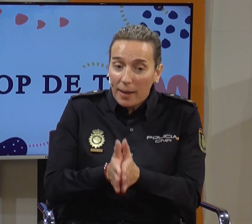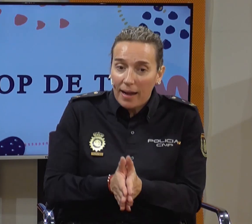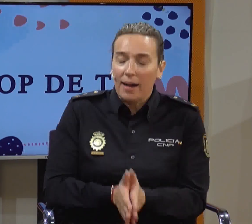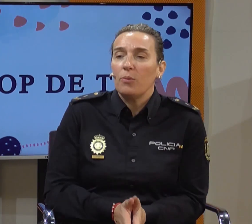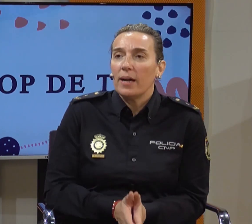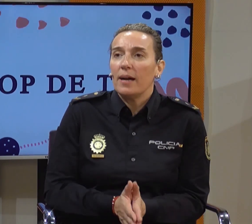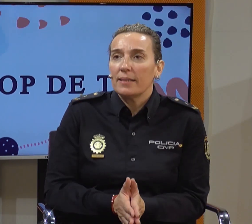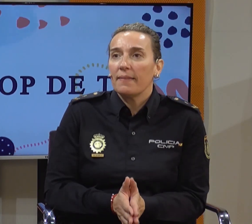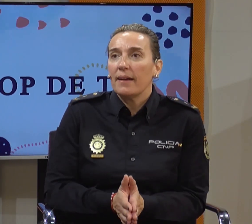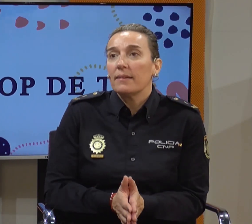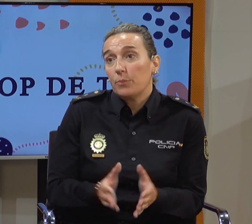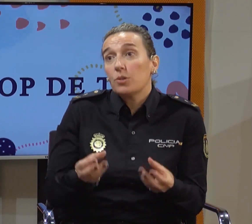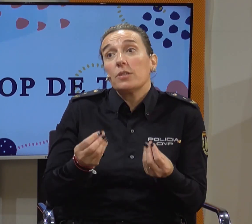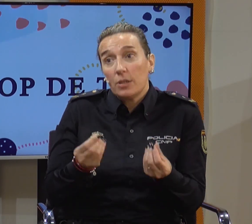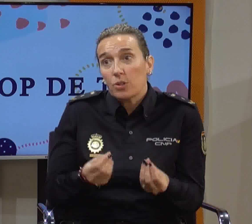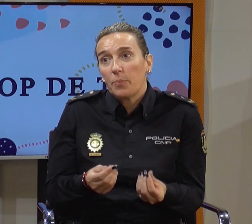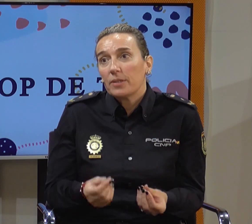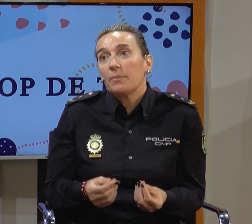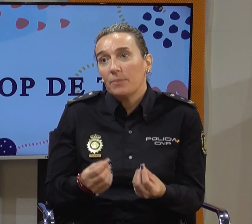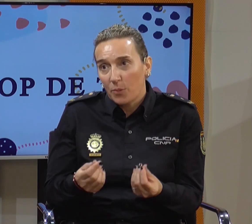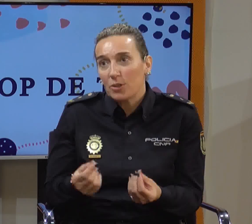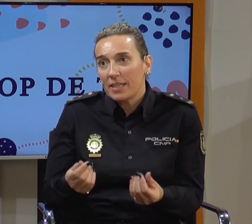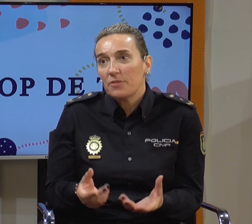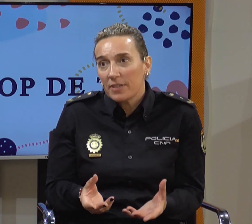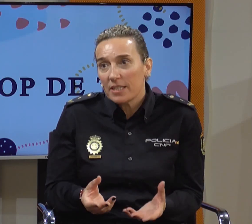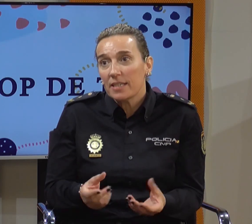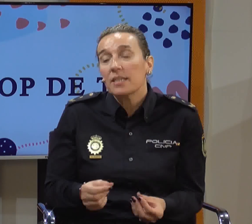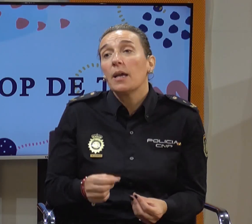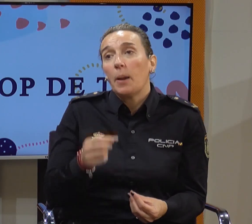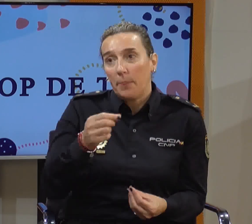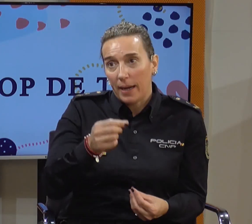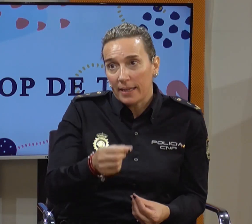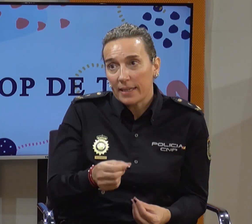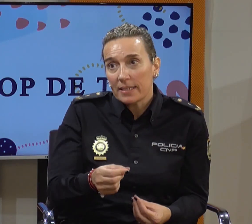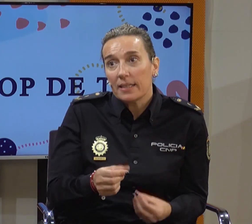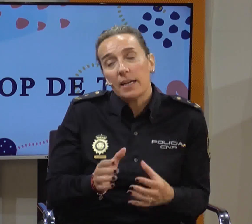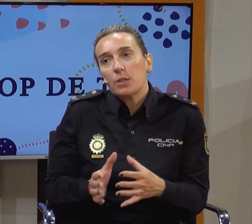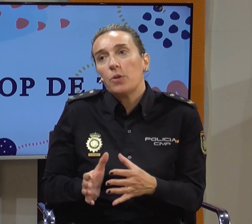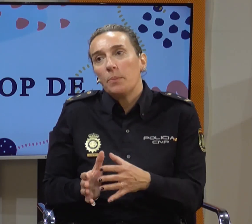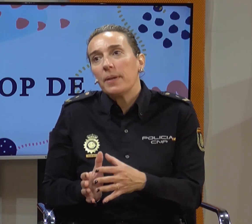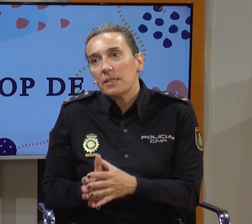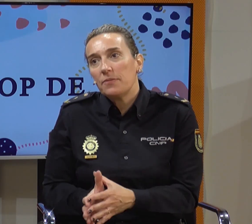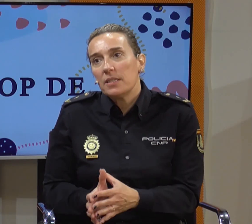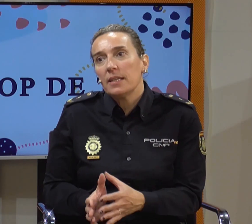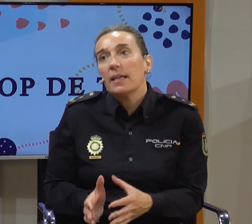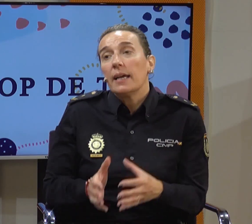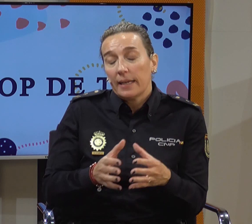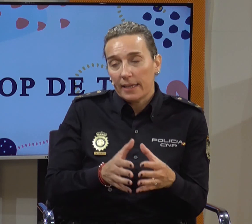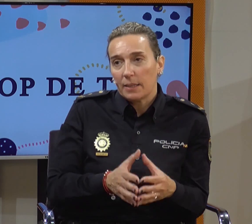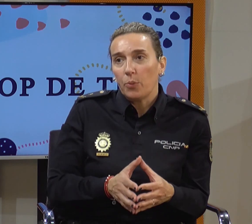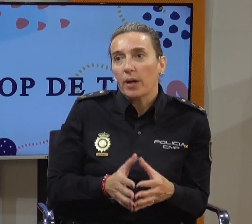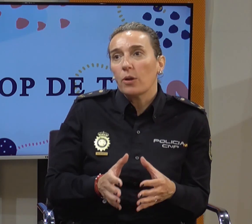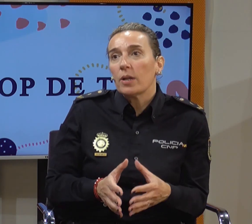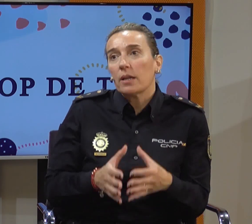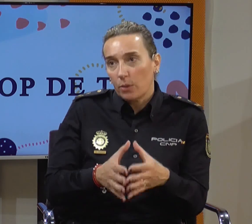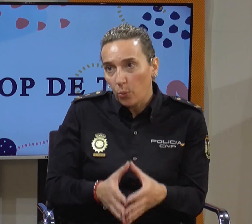Quan se va a una tenda, pues, si no se porten molts diners físics, pagar en targeta, sí, és molt més difícil que